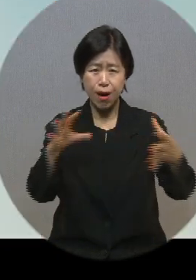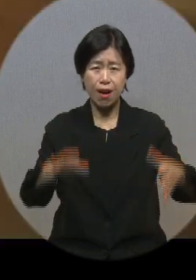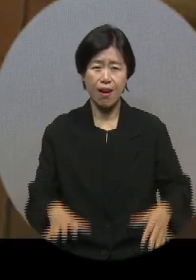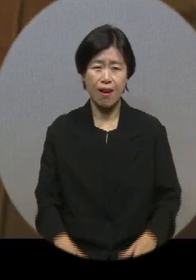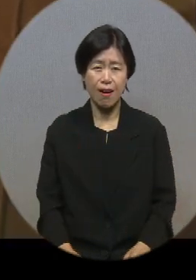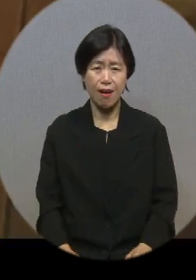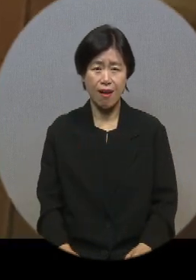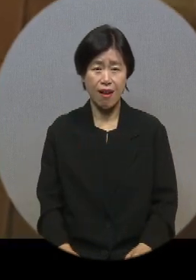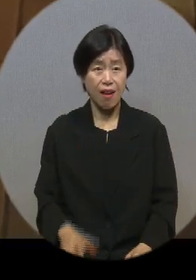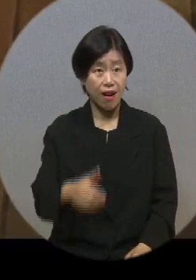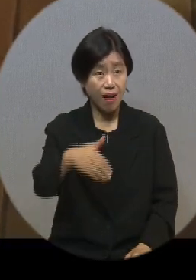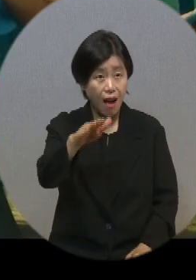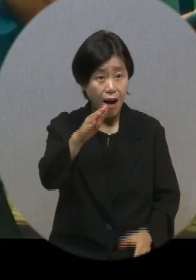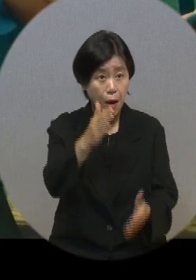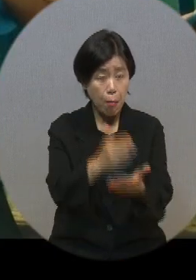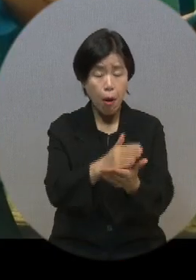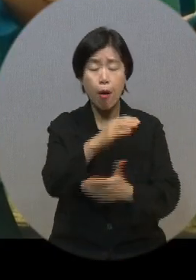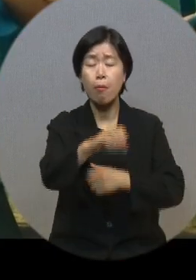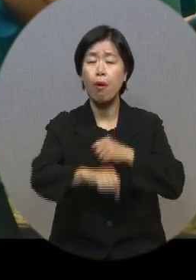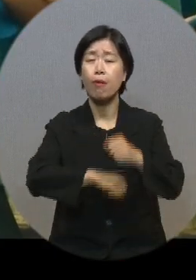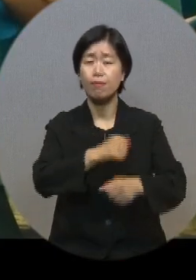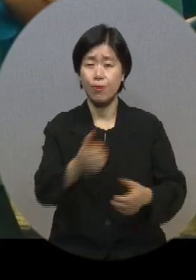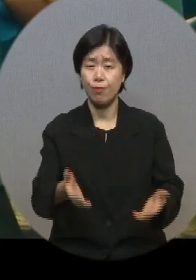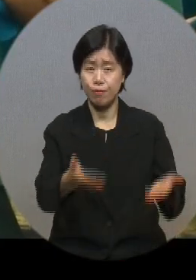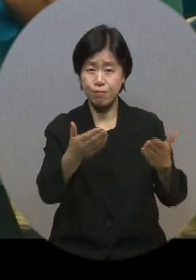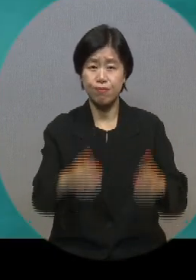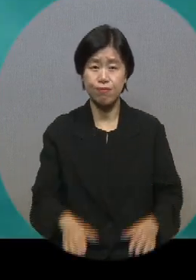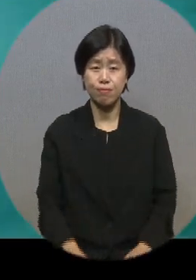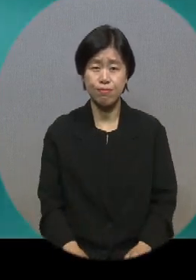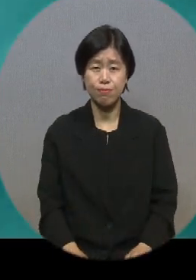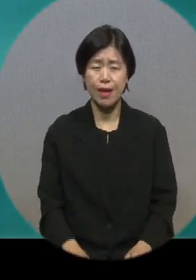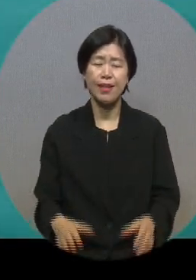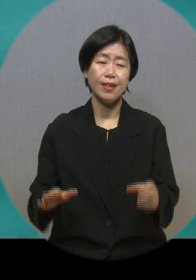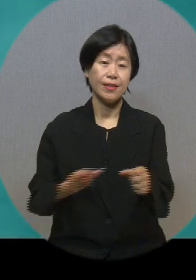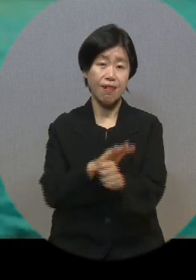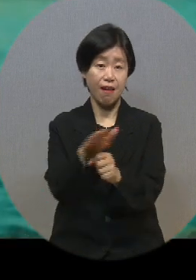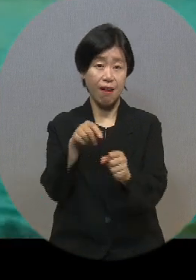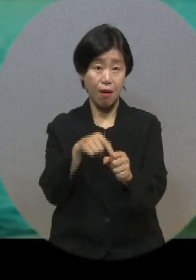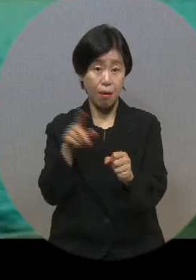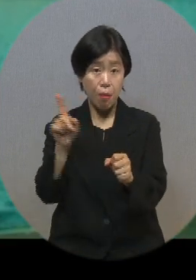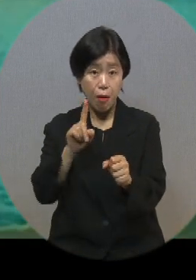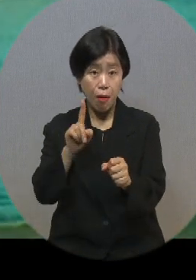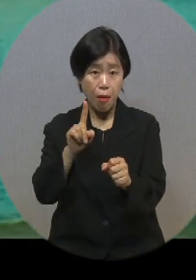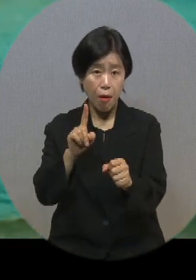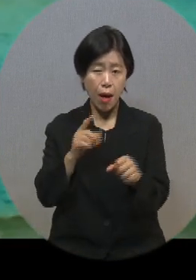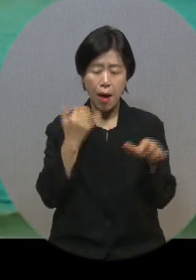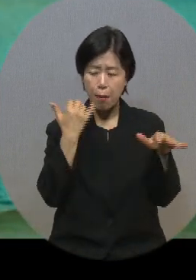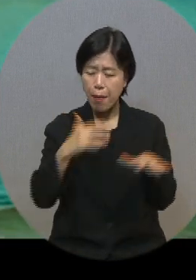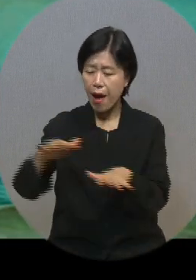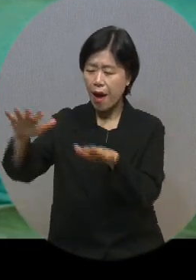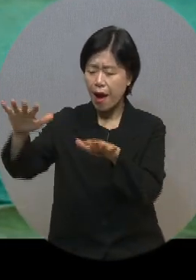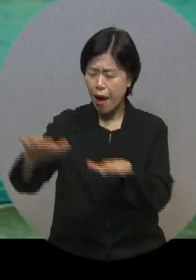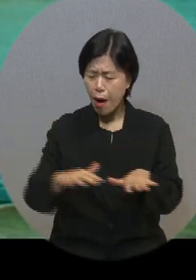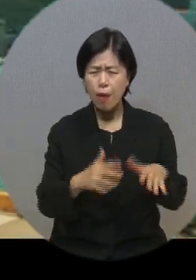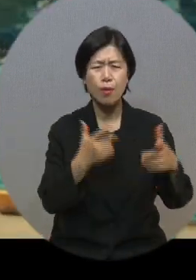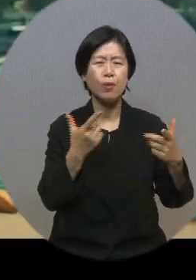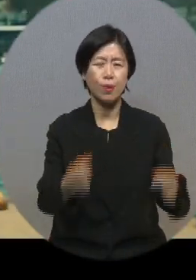상관없다 떠나던 말들 어차피 사랑이란 왔다 갈 파도처럼